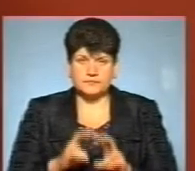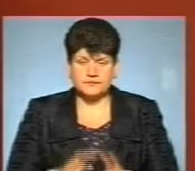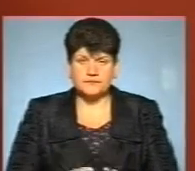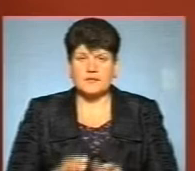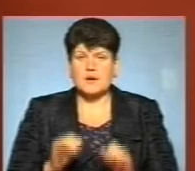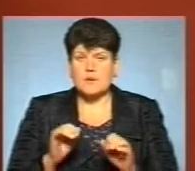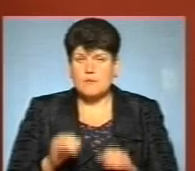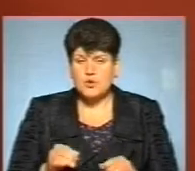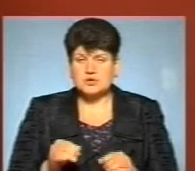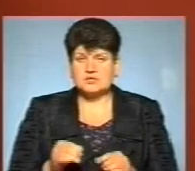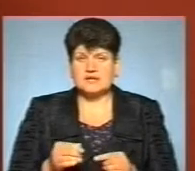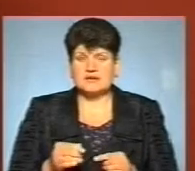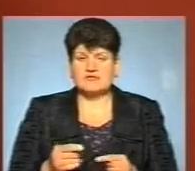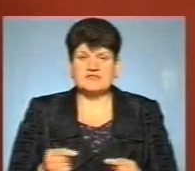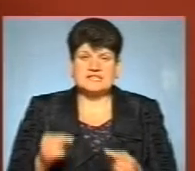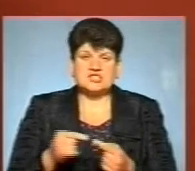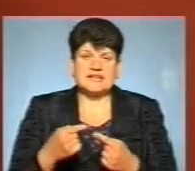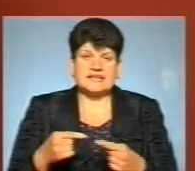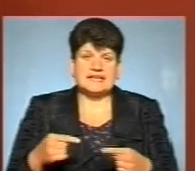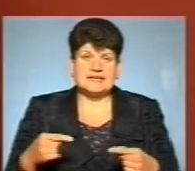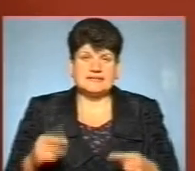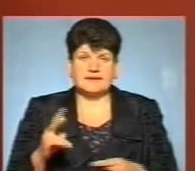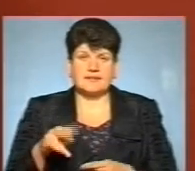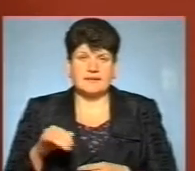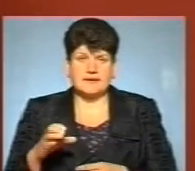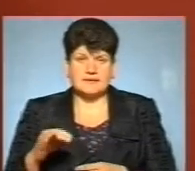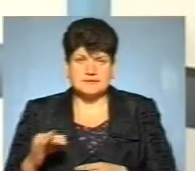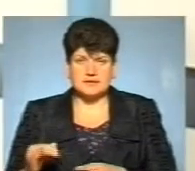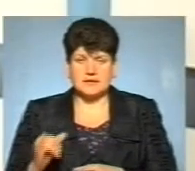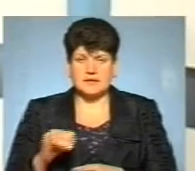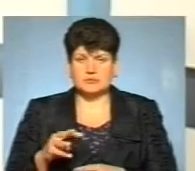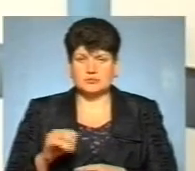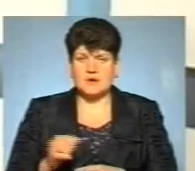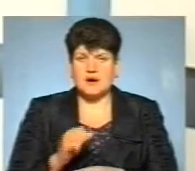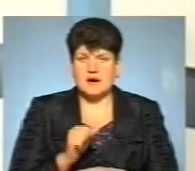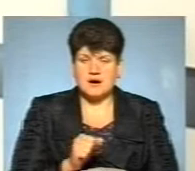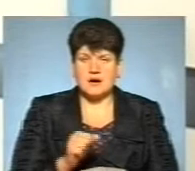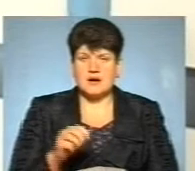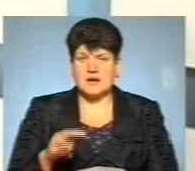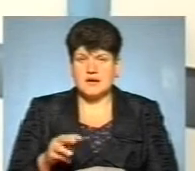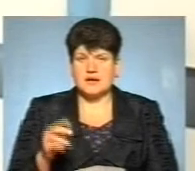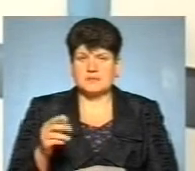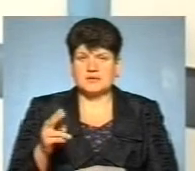можна визначати різні класи імуноглобулінів, скажімо, А, М, G.